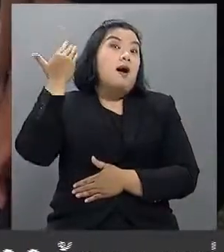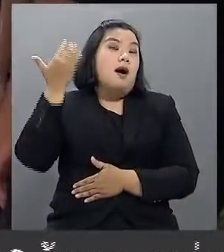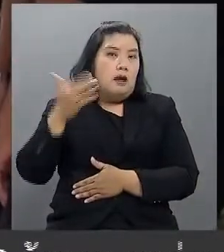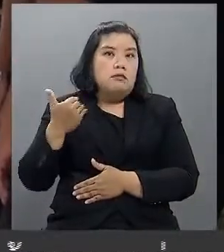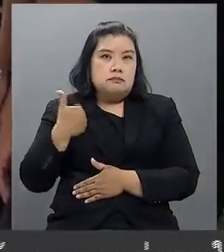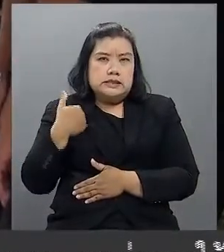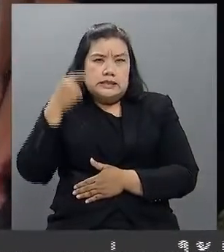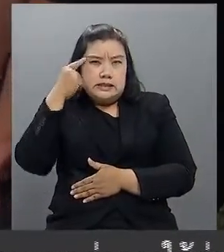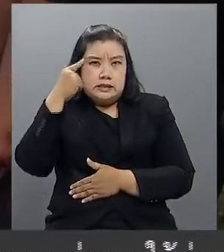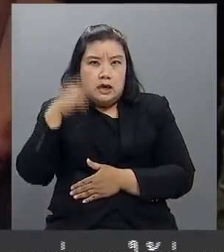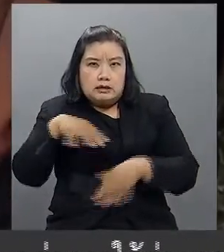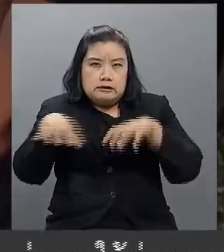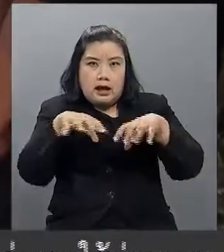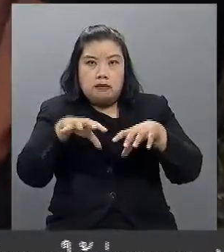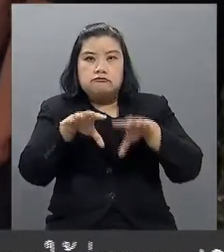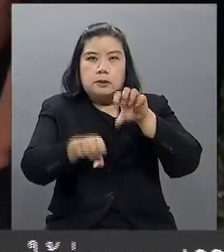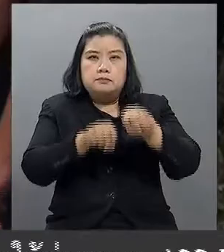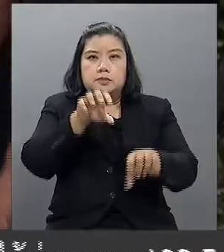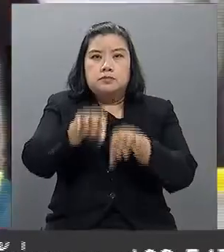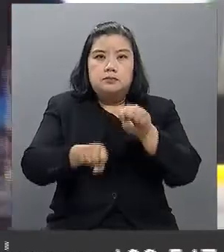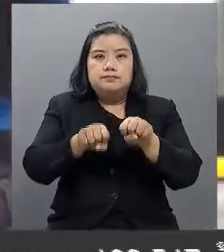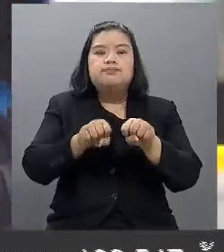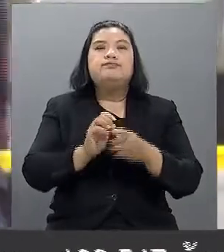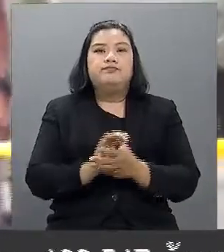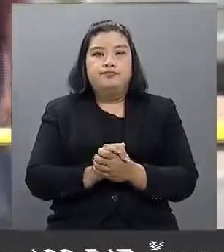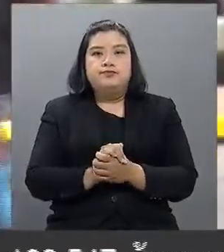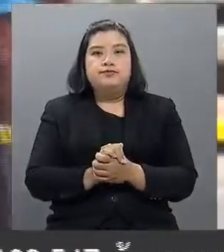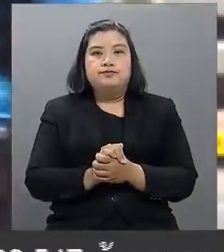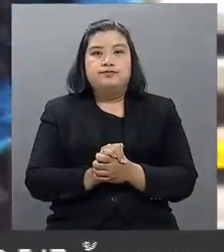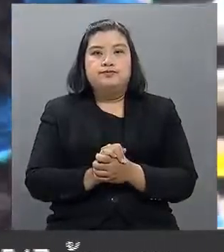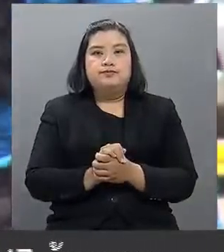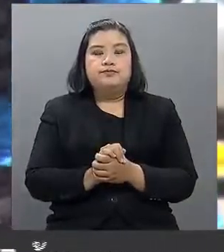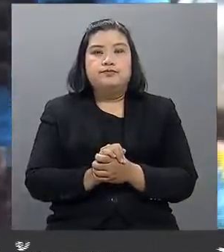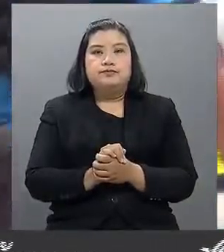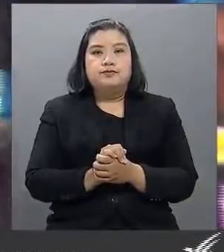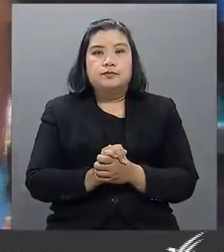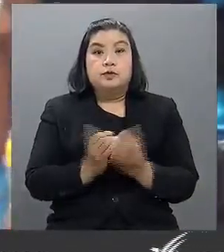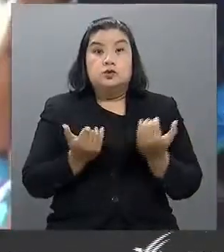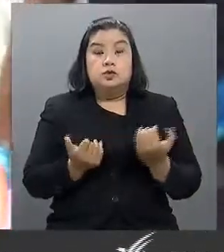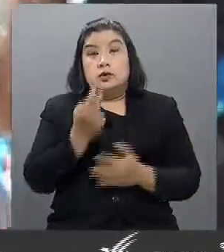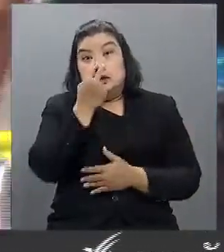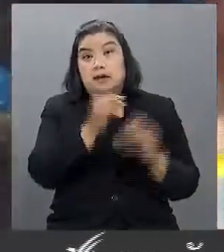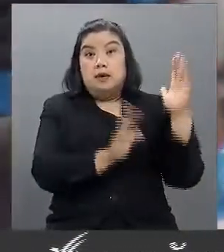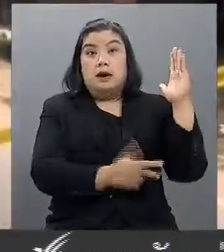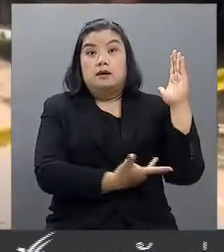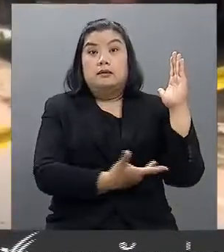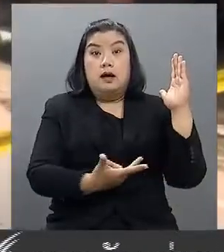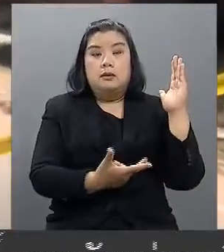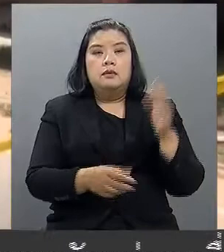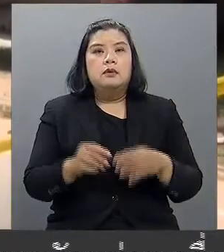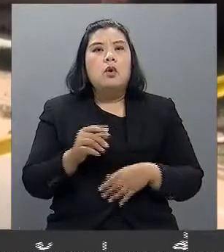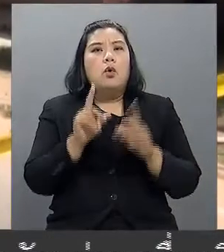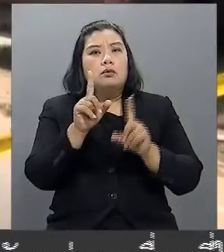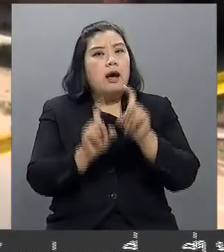จับดำเนินคดีต่างๆอย่างต่อเนื่องนะครับคือโชคดีเหตุการณ์นี้ไม่ก่อให้เกิดความเสียหายต่อชีวิตและทรัพย์สินนะครับ